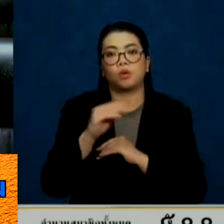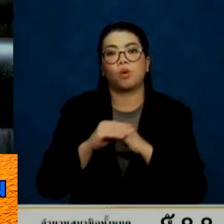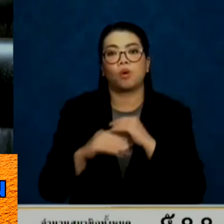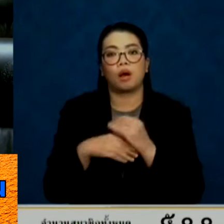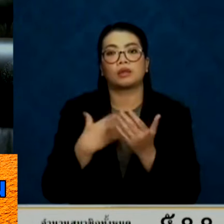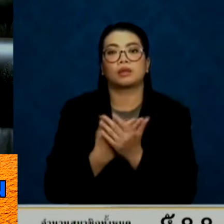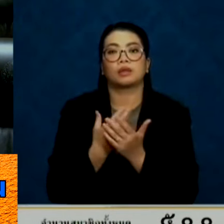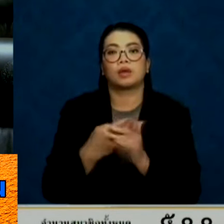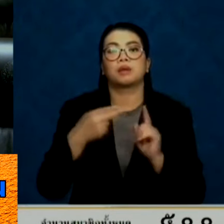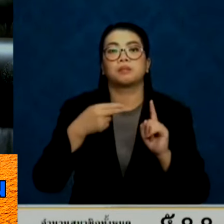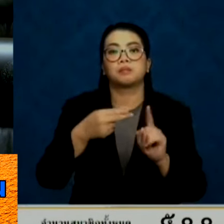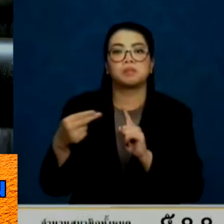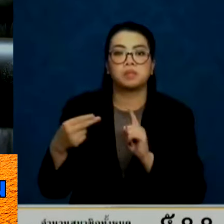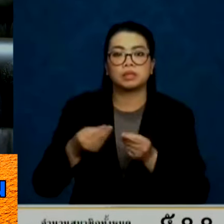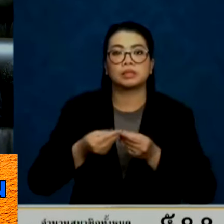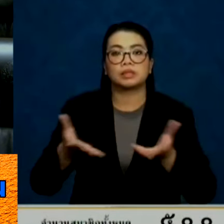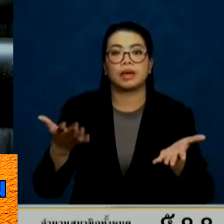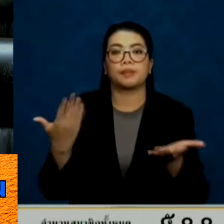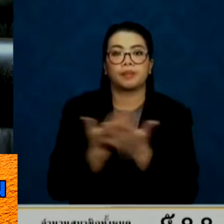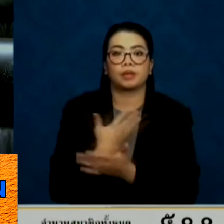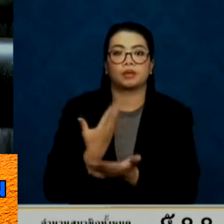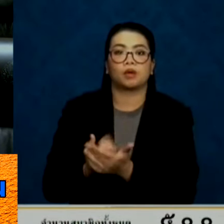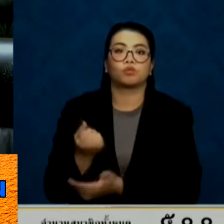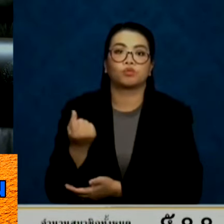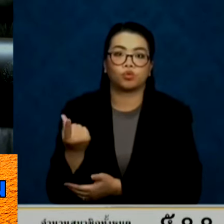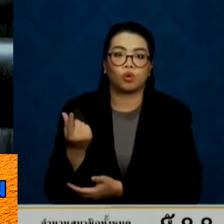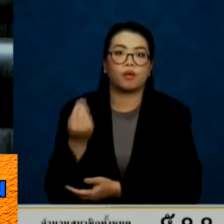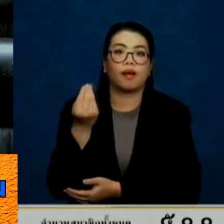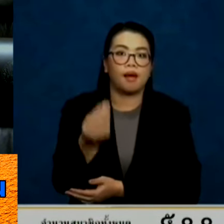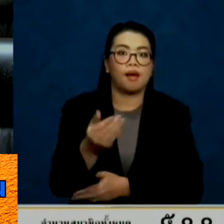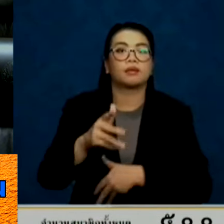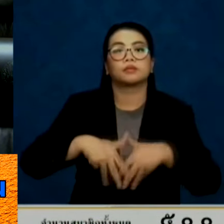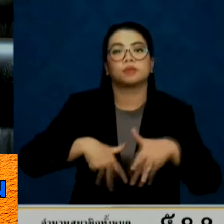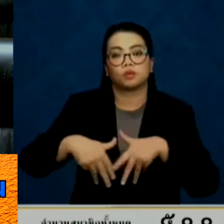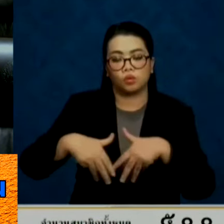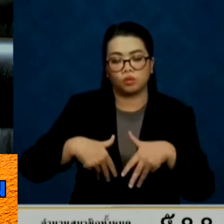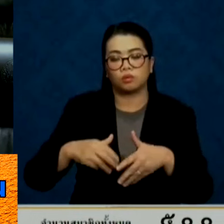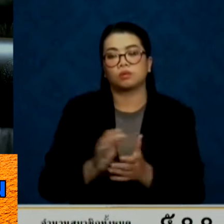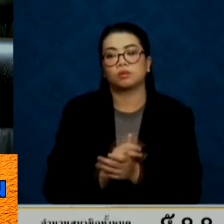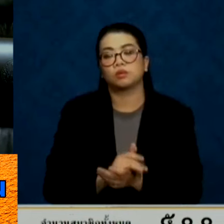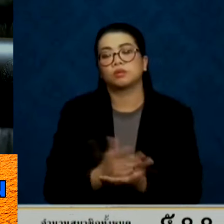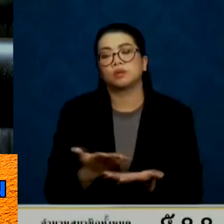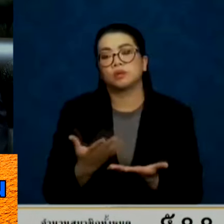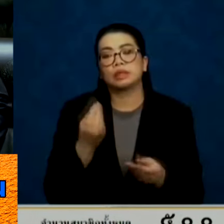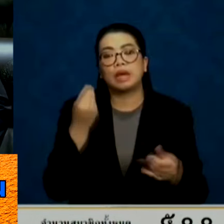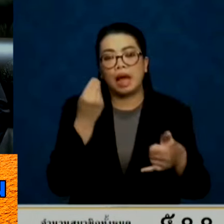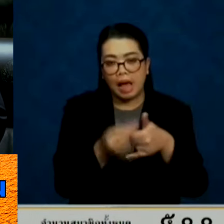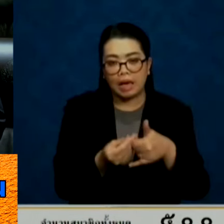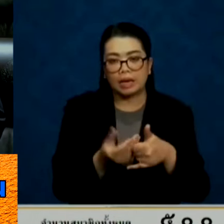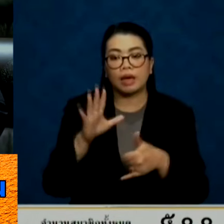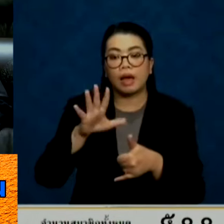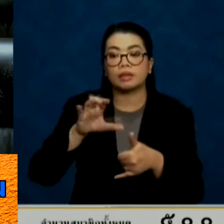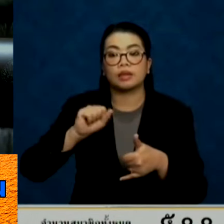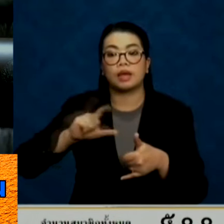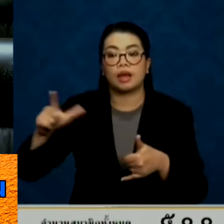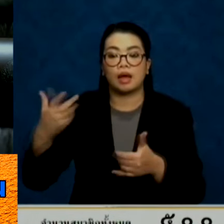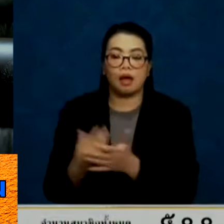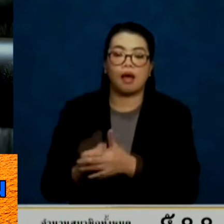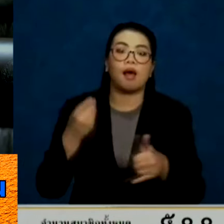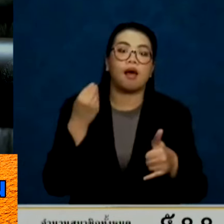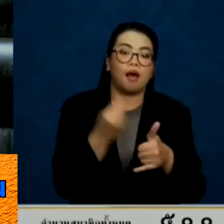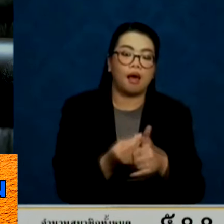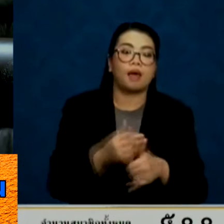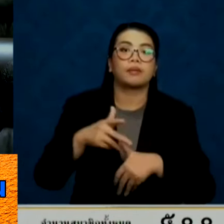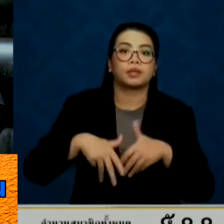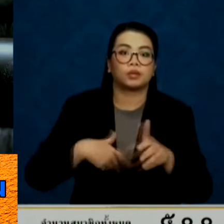การ Digital Walletเปลยนเป็นการแจกเงินสดใหพี่น้ประชาชนถึงมือครัถ้ากู้มา 5 สันร้านเงิน